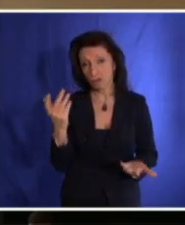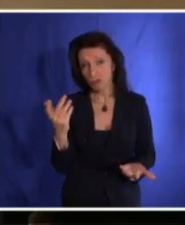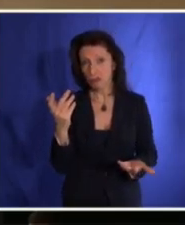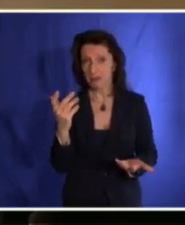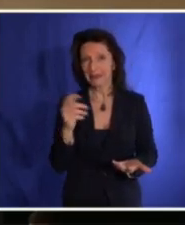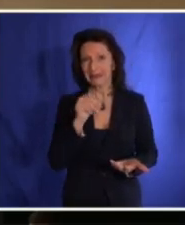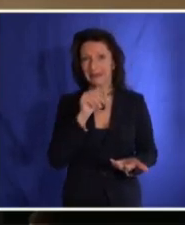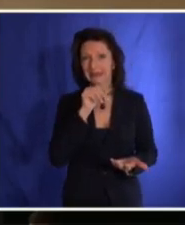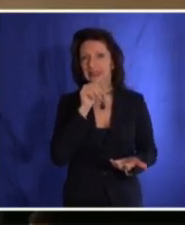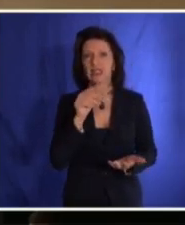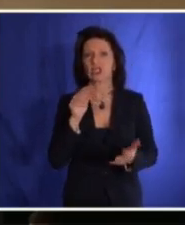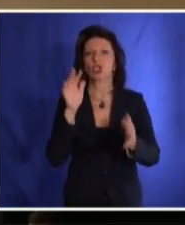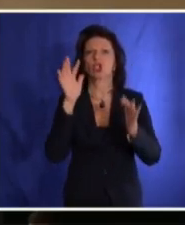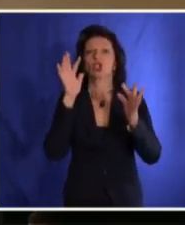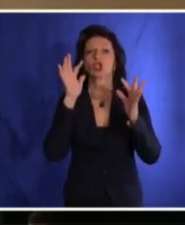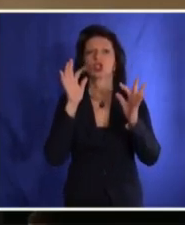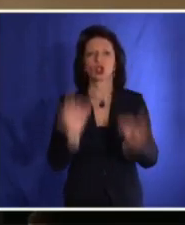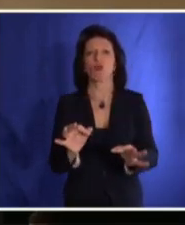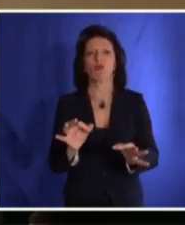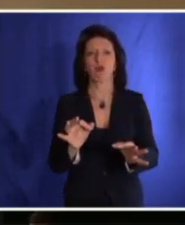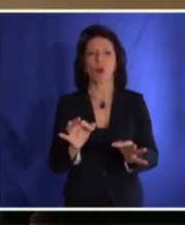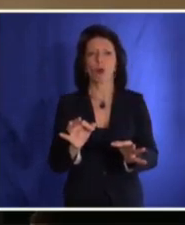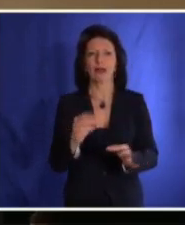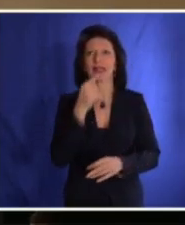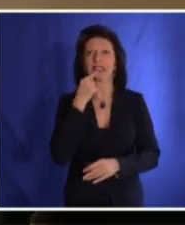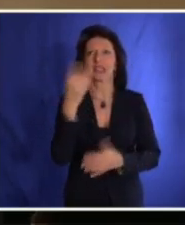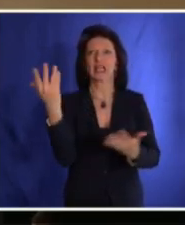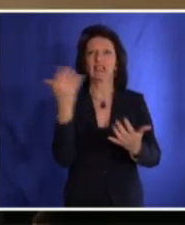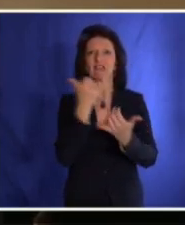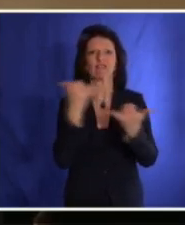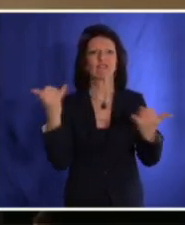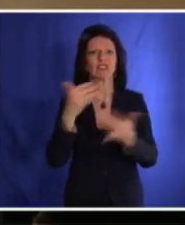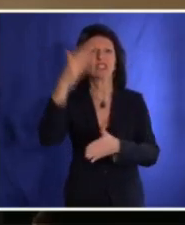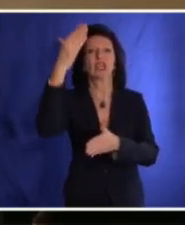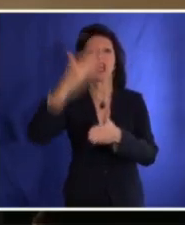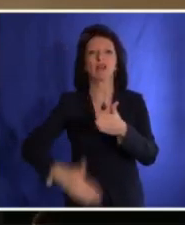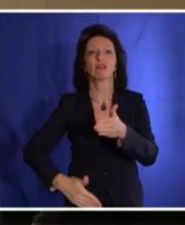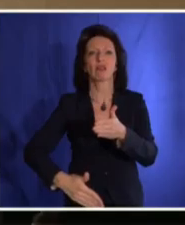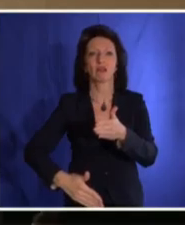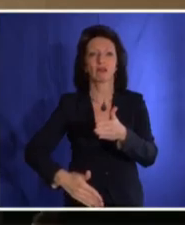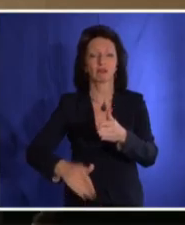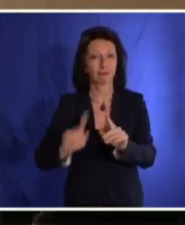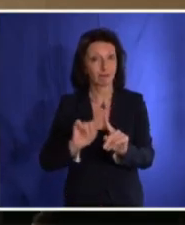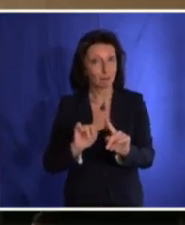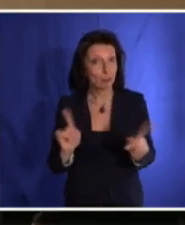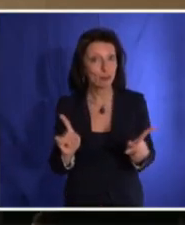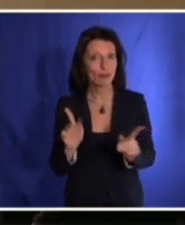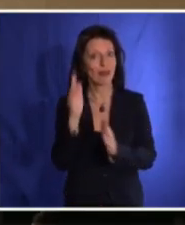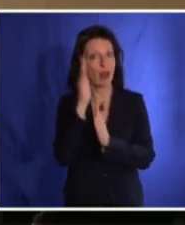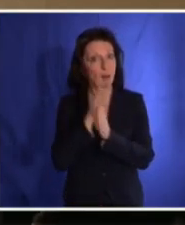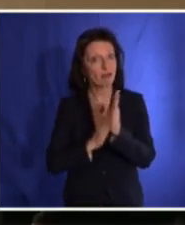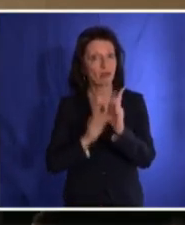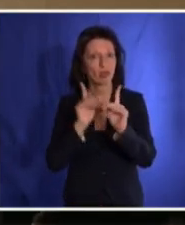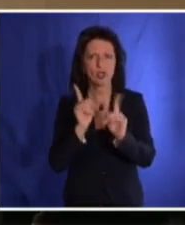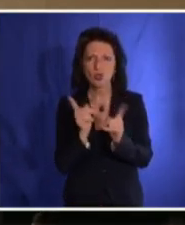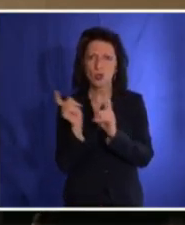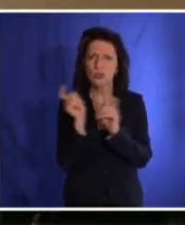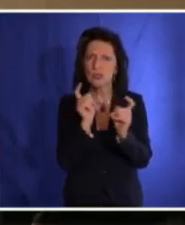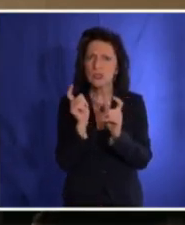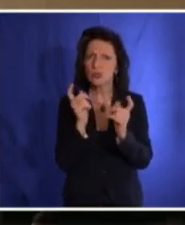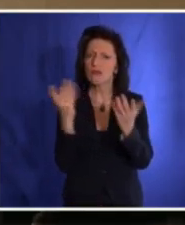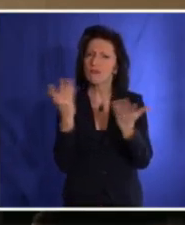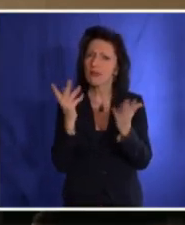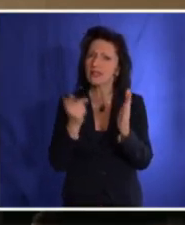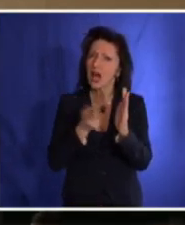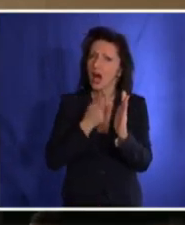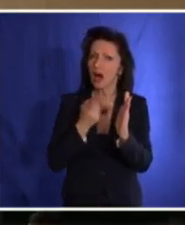gleich mit dem Endergebnis beginnen und mit den Ideen, sondern zuerst einmal über die Herausforderungen reden, über die Herausforderungen